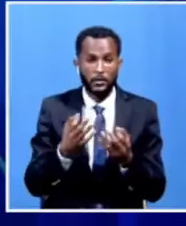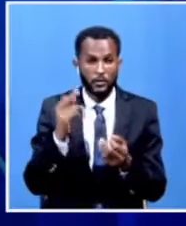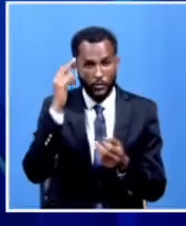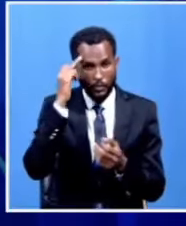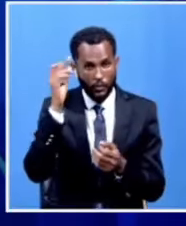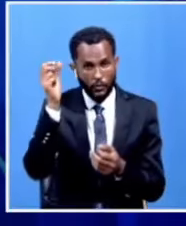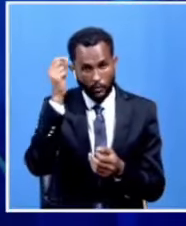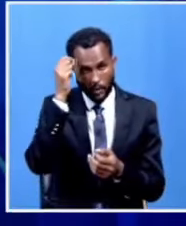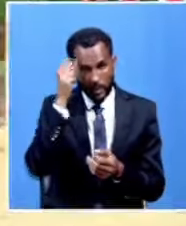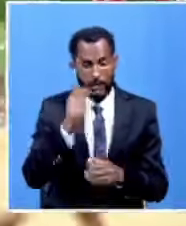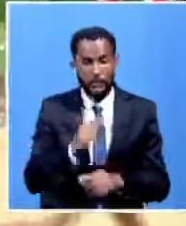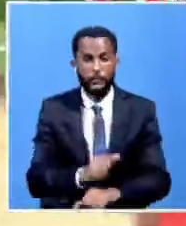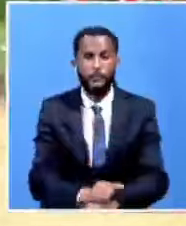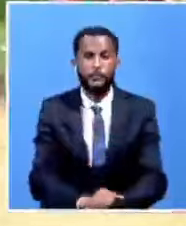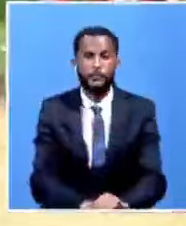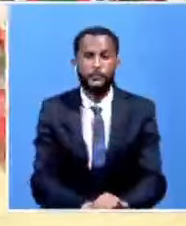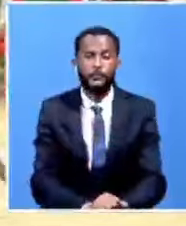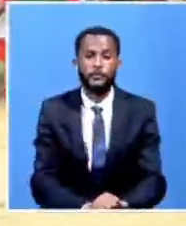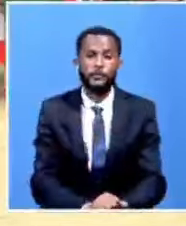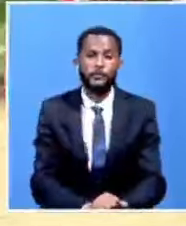እኳል